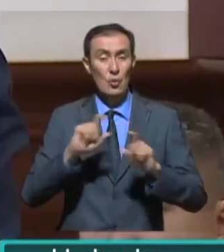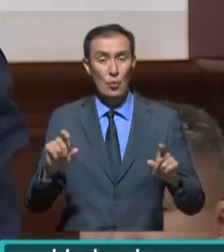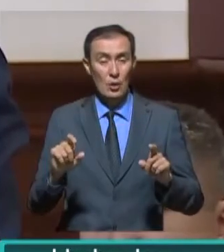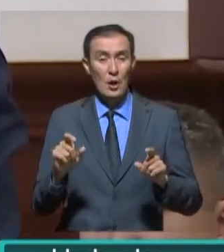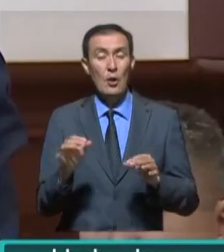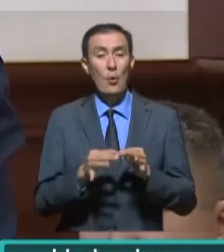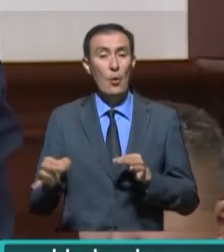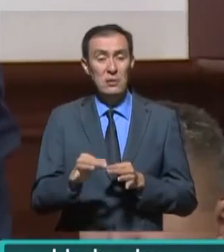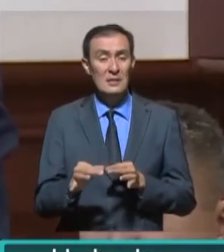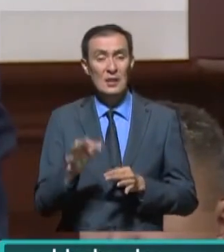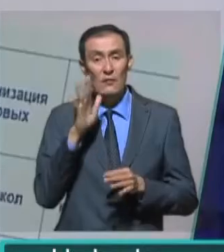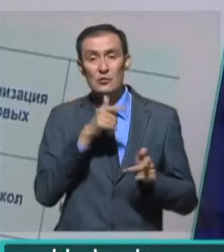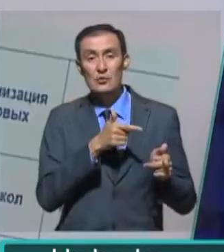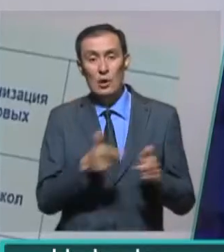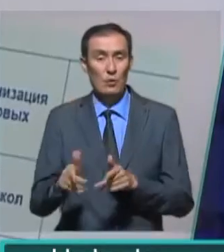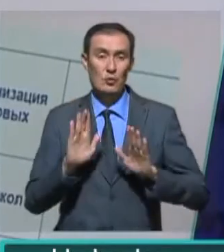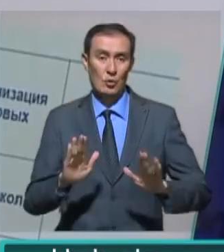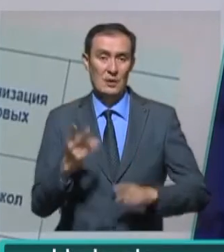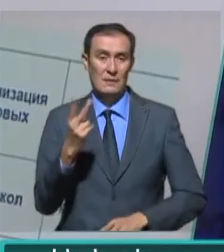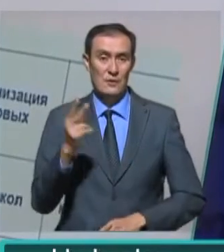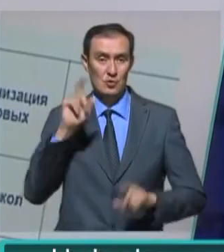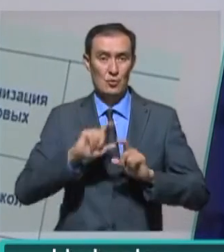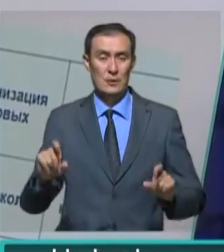объектов области сроки уложились. Только 2.